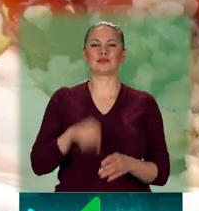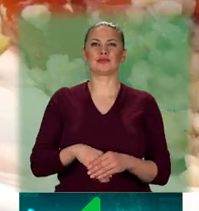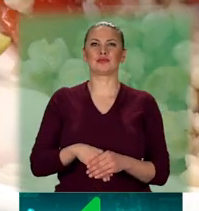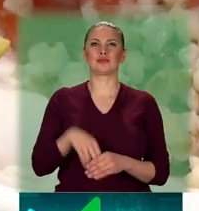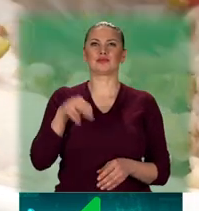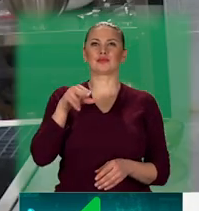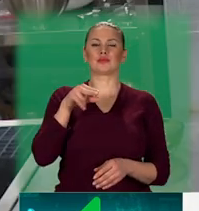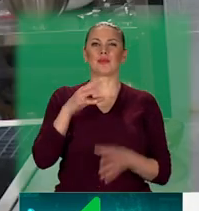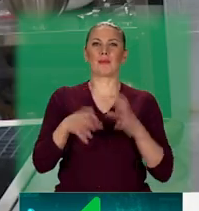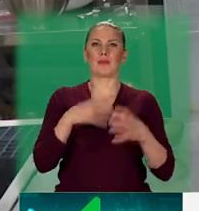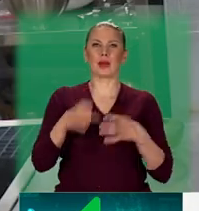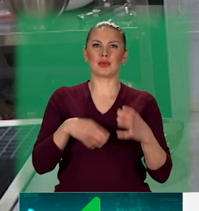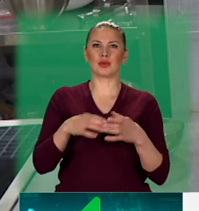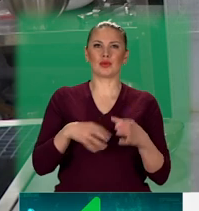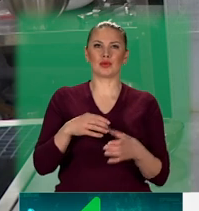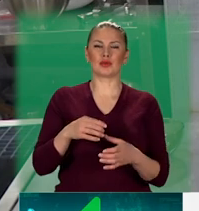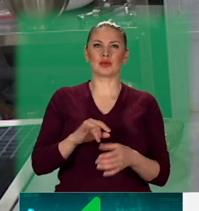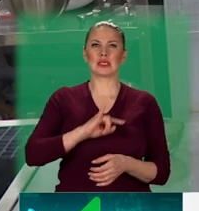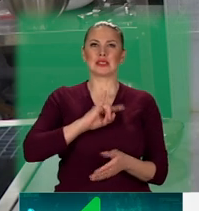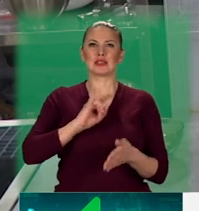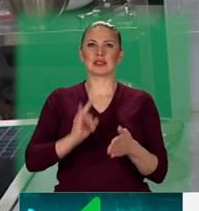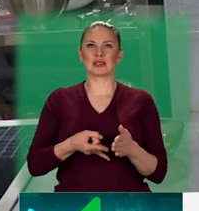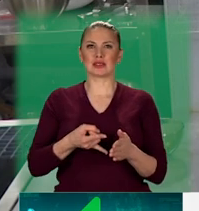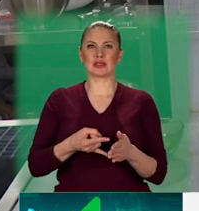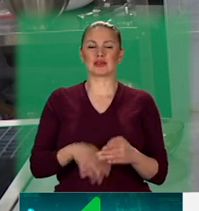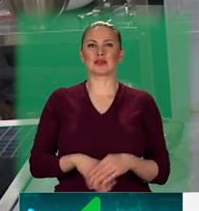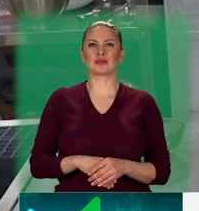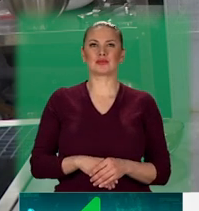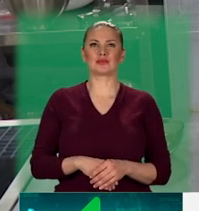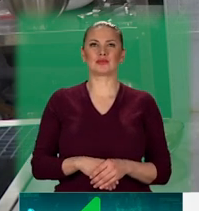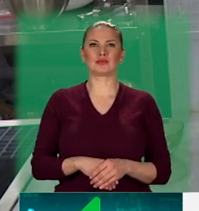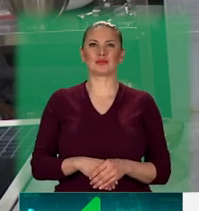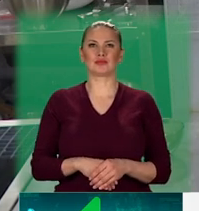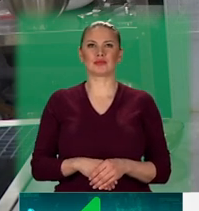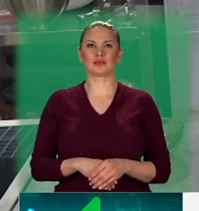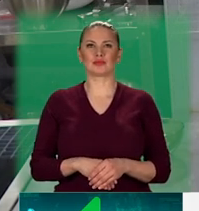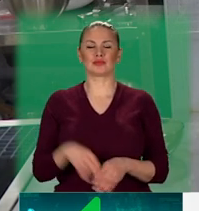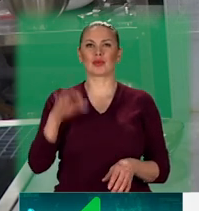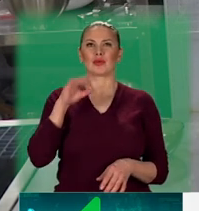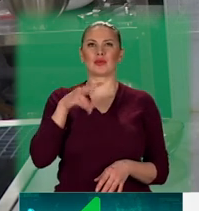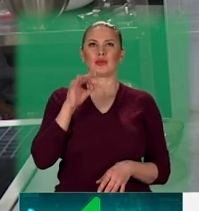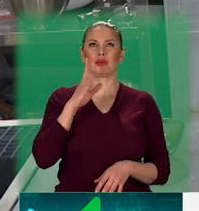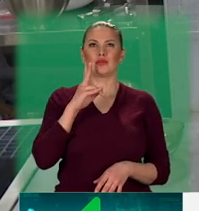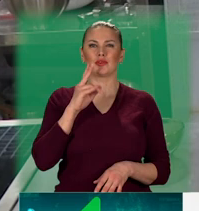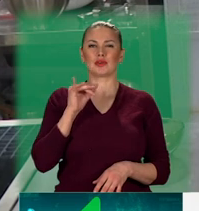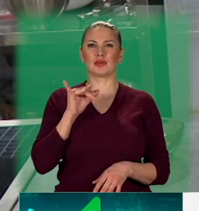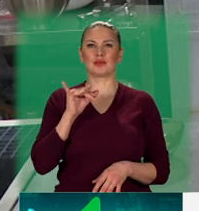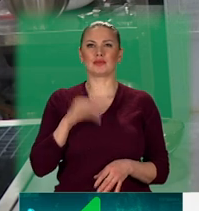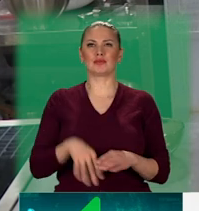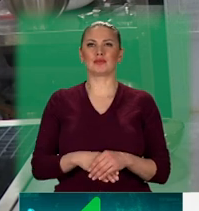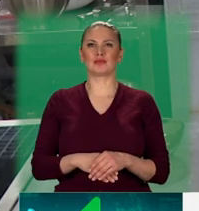вкусовых предпочтений. Осталось совсем немного. Теперь мы нашу начинку как следует перемешаем, включим духовой